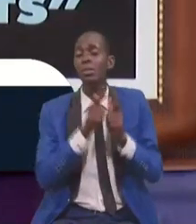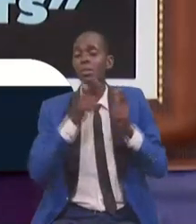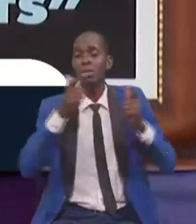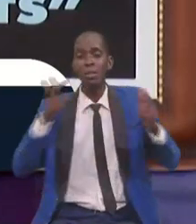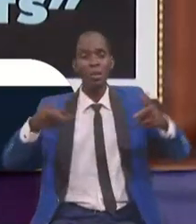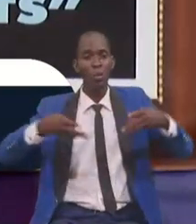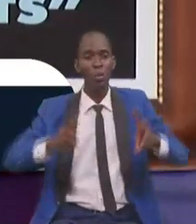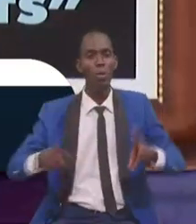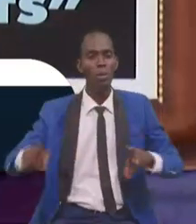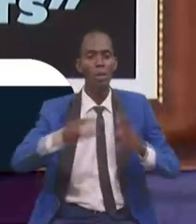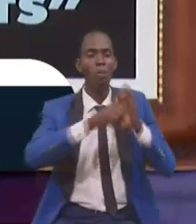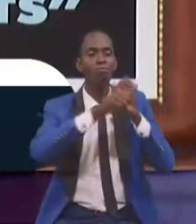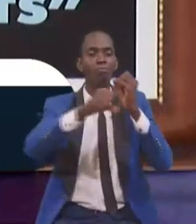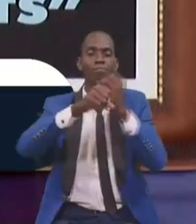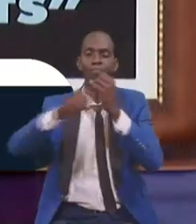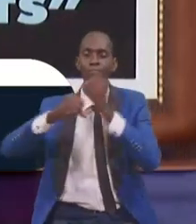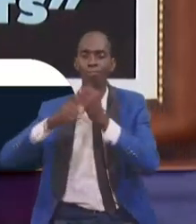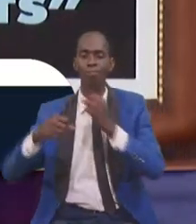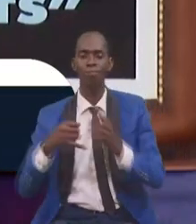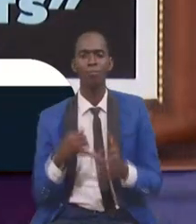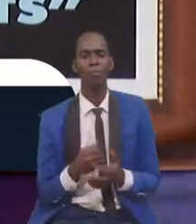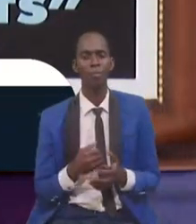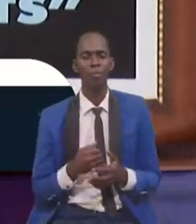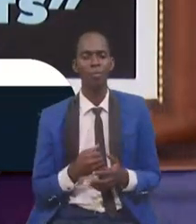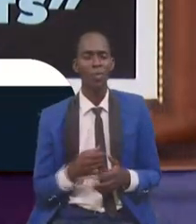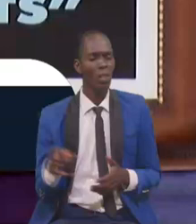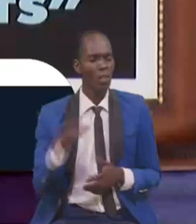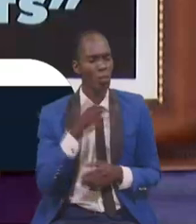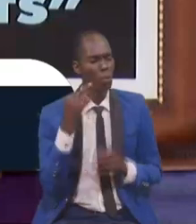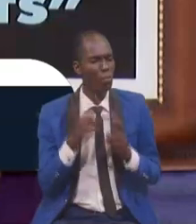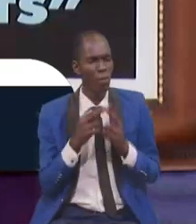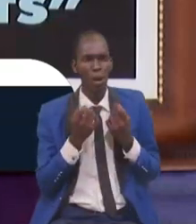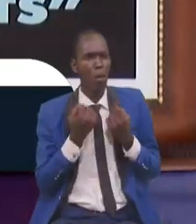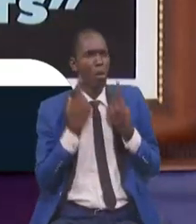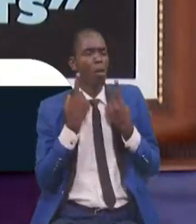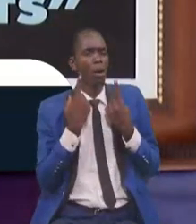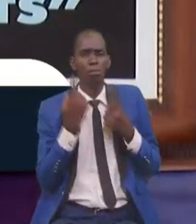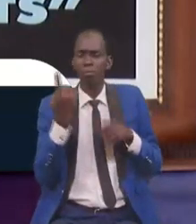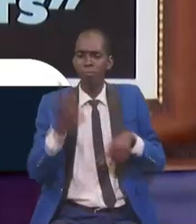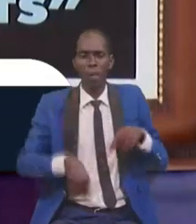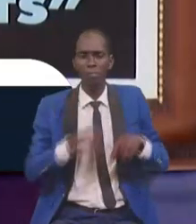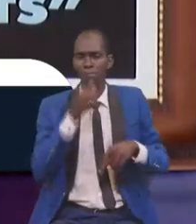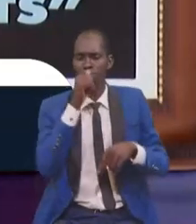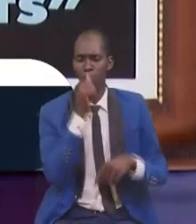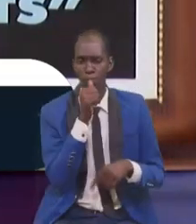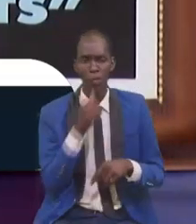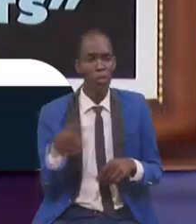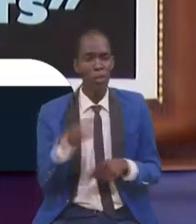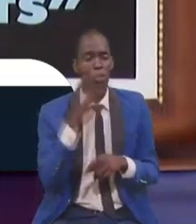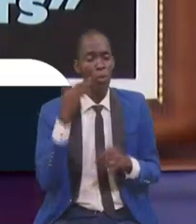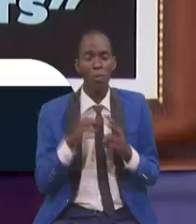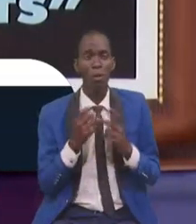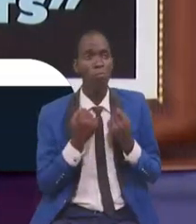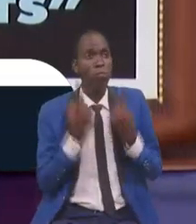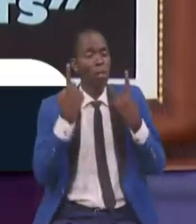ils le publièrent. Ils étaient si étonnés, ils ne pouvaient pas se retenir.